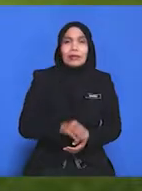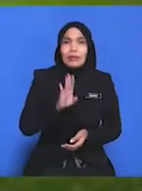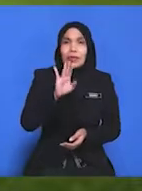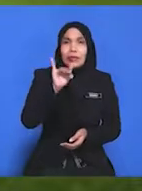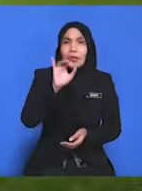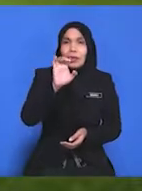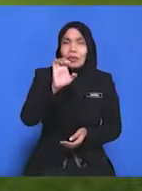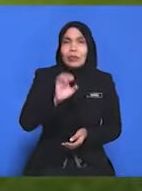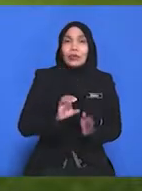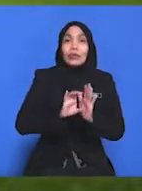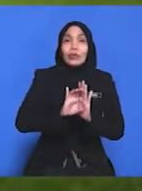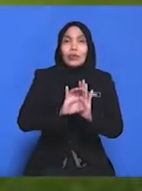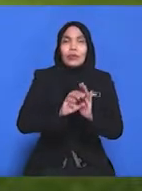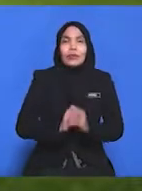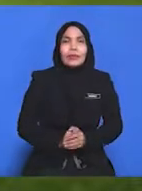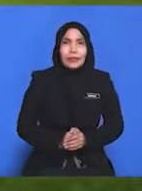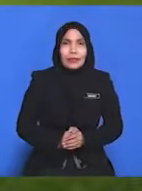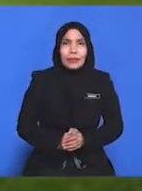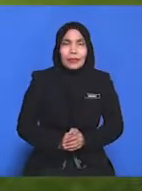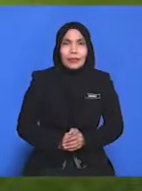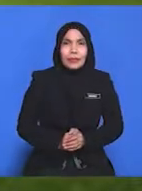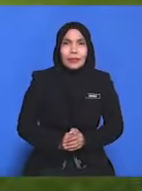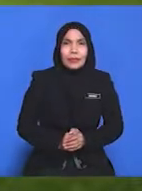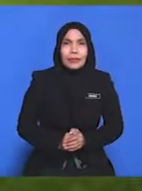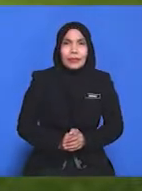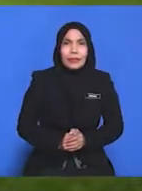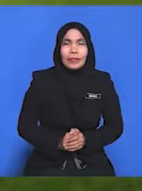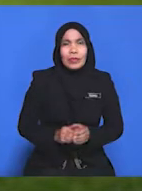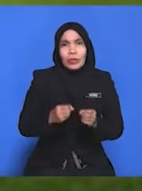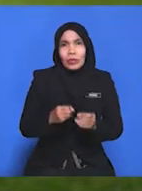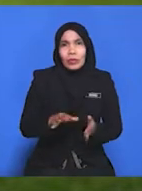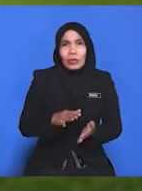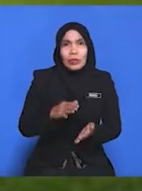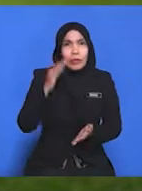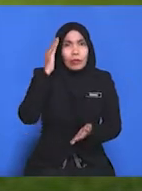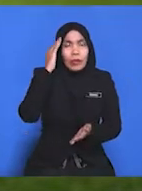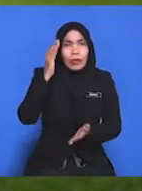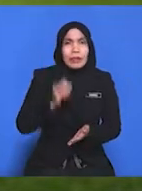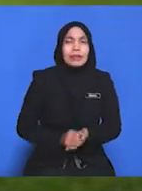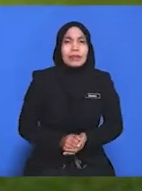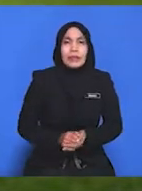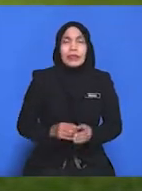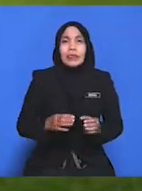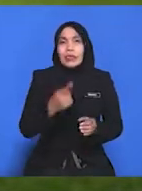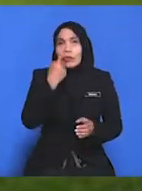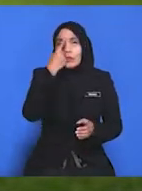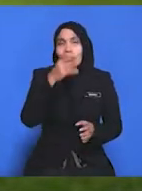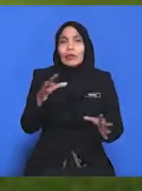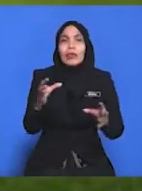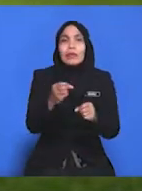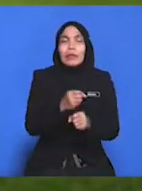Baiklah pelajar-pelajar sekalian. Setelah kita berjaya memahami cara mendapatkan bye,